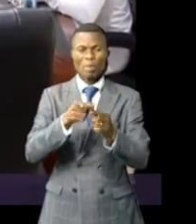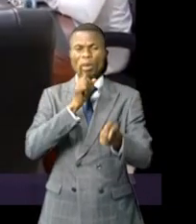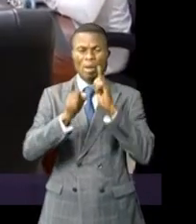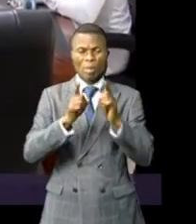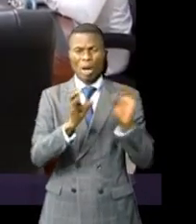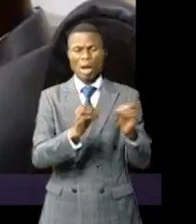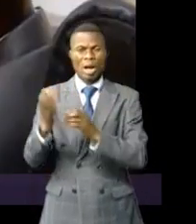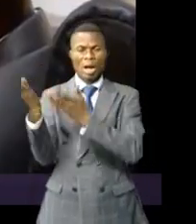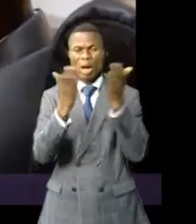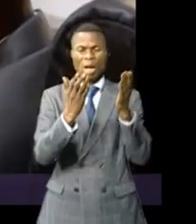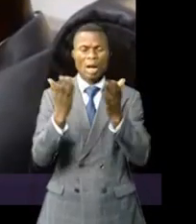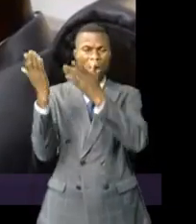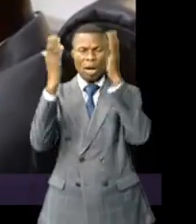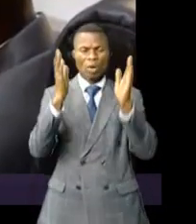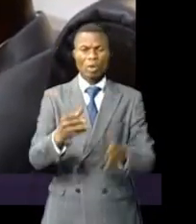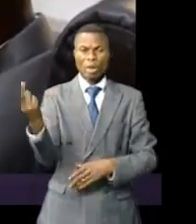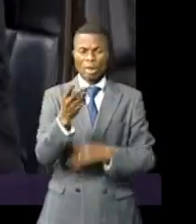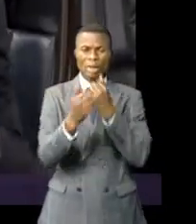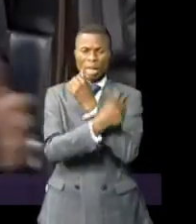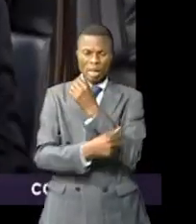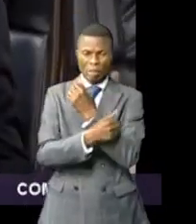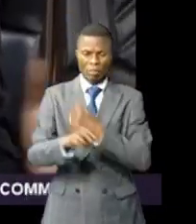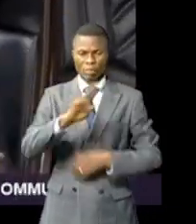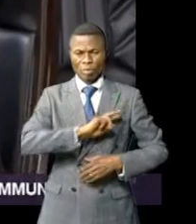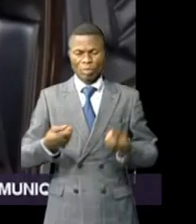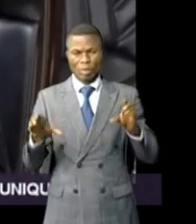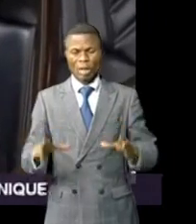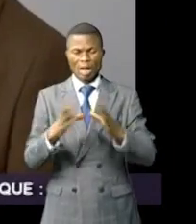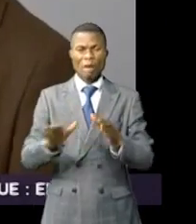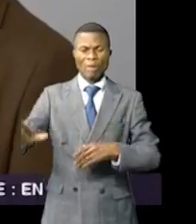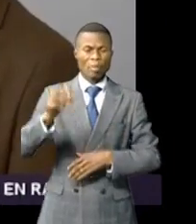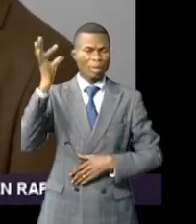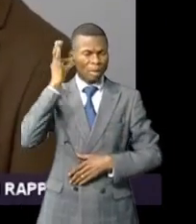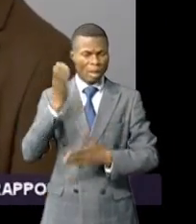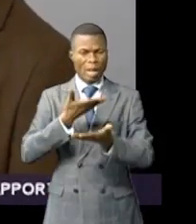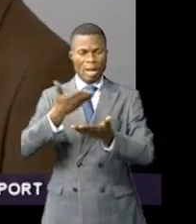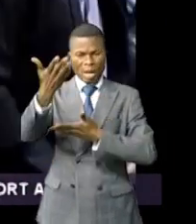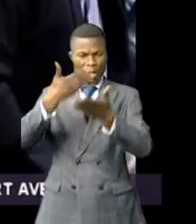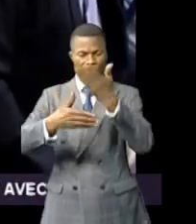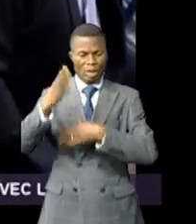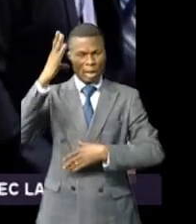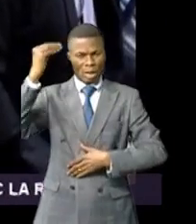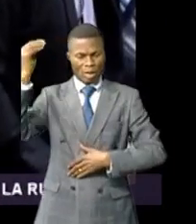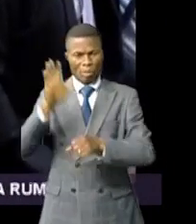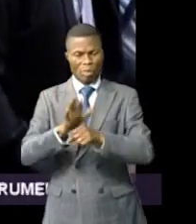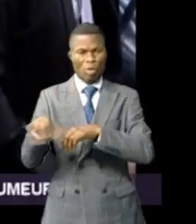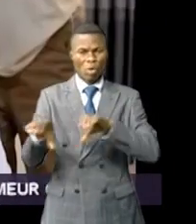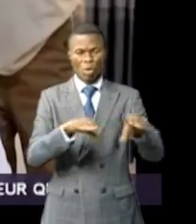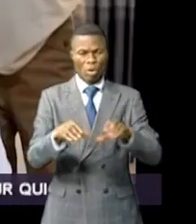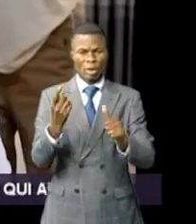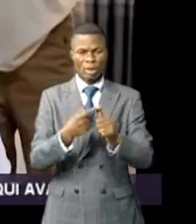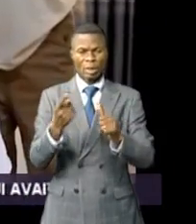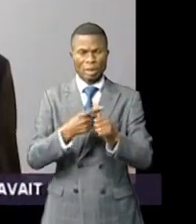activités commerciales entre ces deux pays, la RDC et le Kenya, est de continuer à partager des opportunités dans différents secteurs, entre